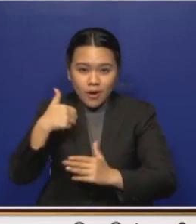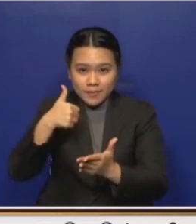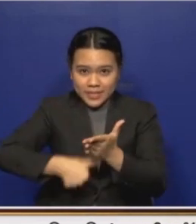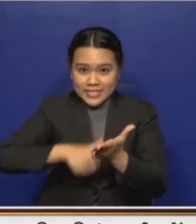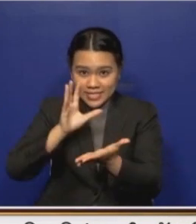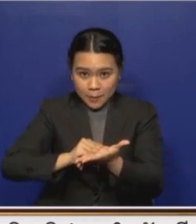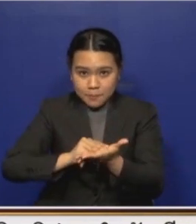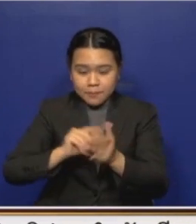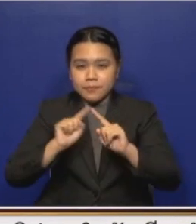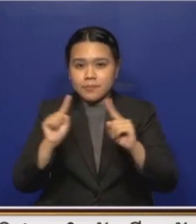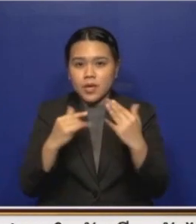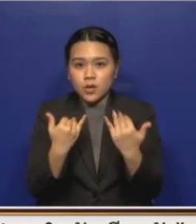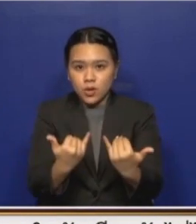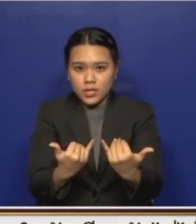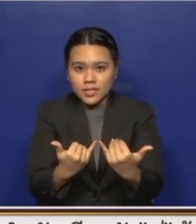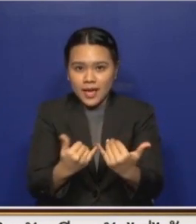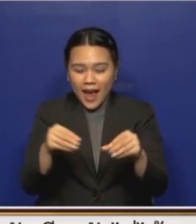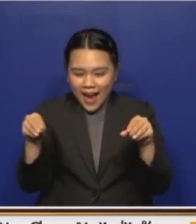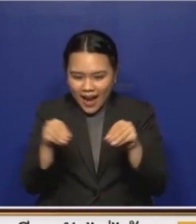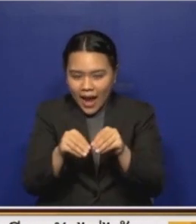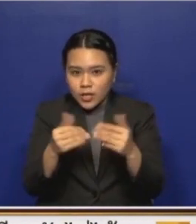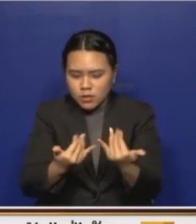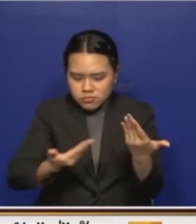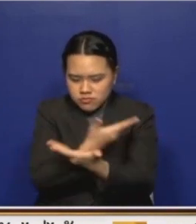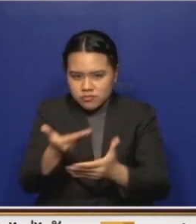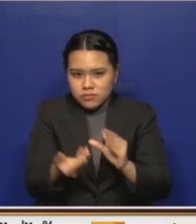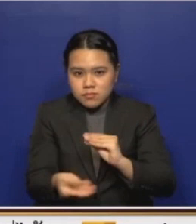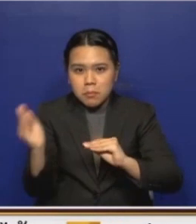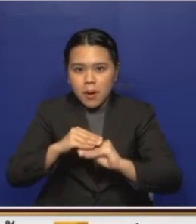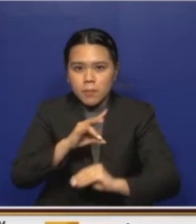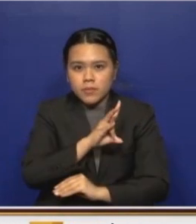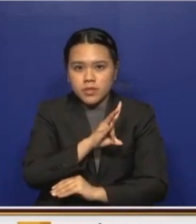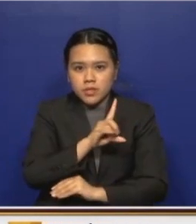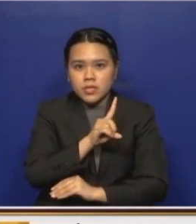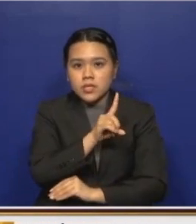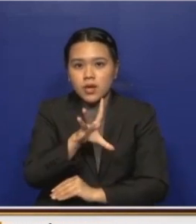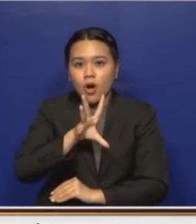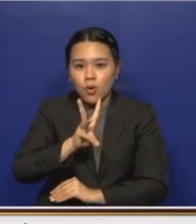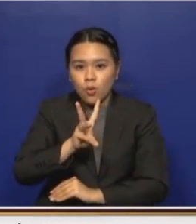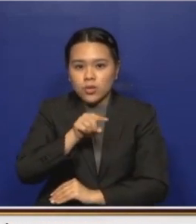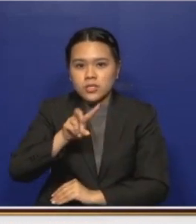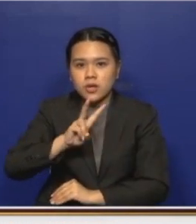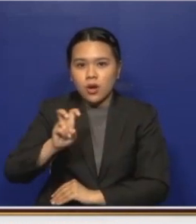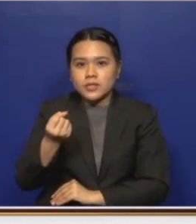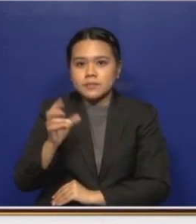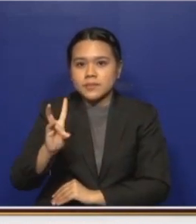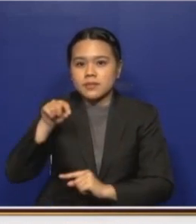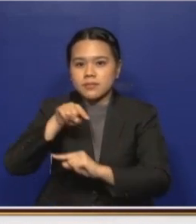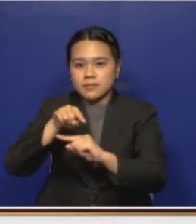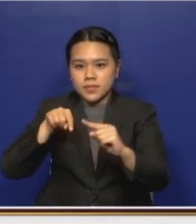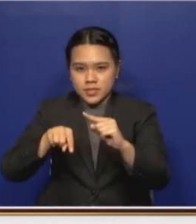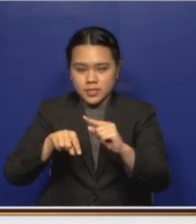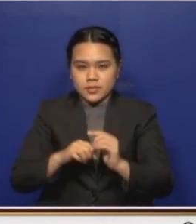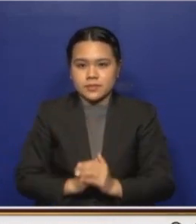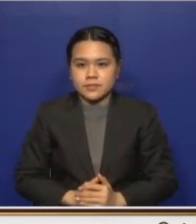าขึ้นเป็น106ถึง217%ฮะ ท่านว่า 217% เนี่ย